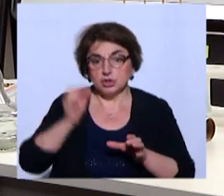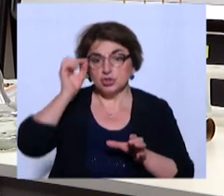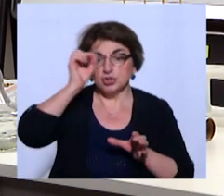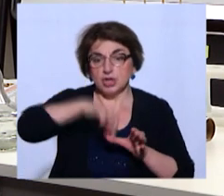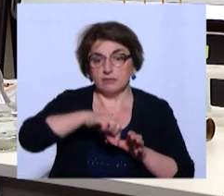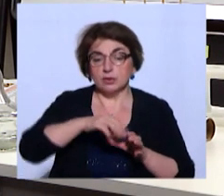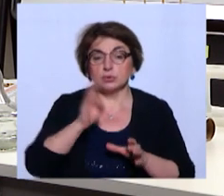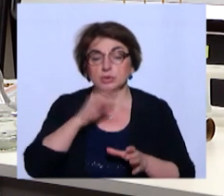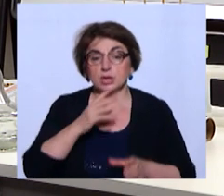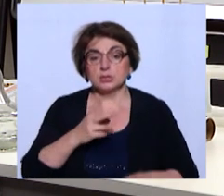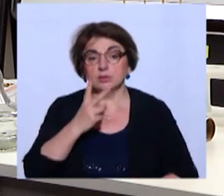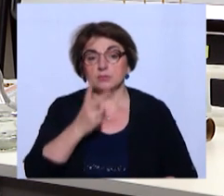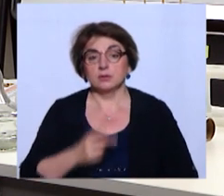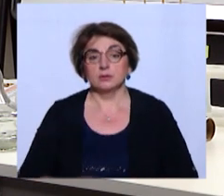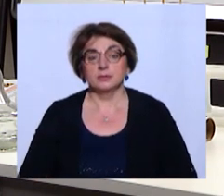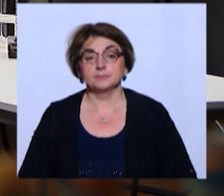წყალში.